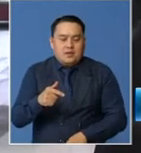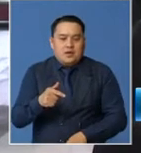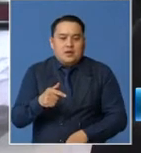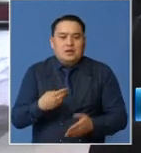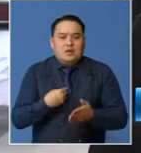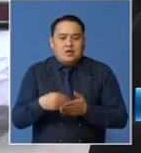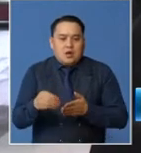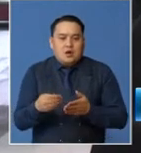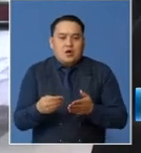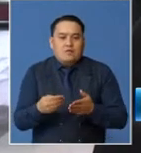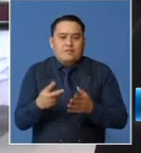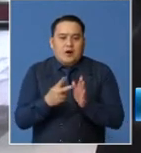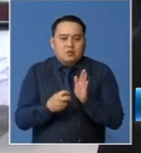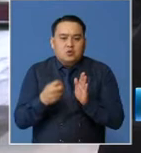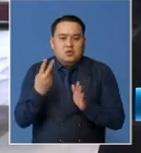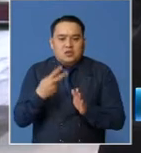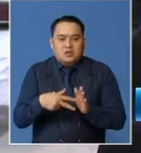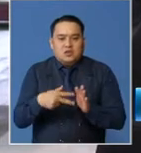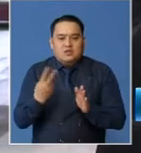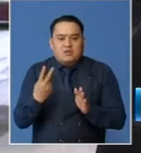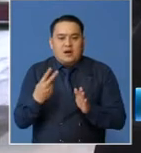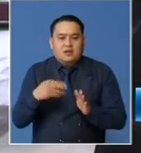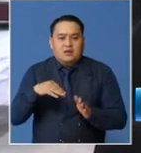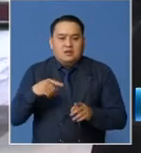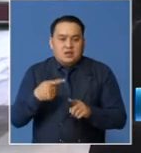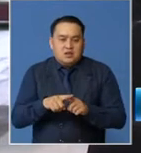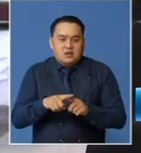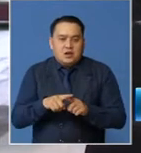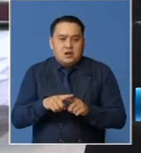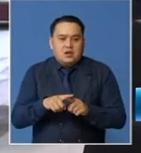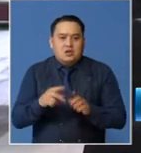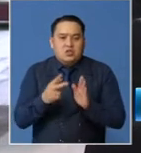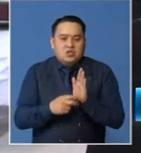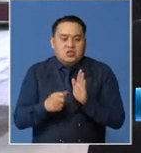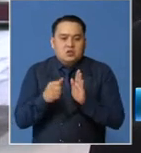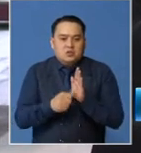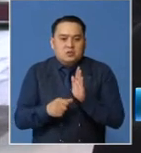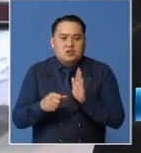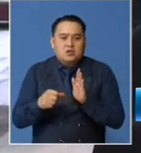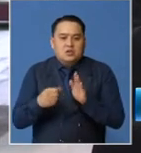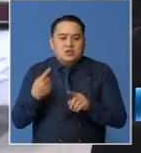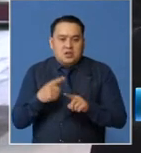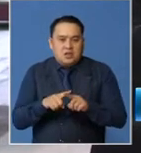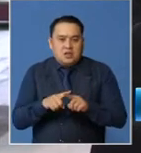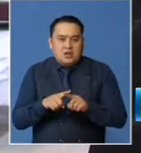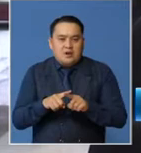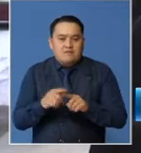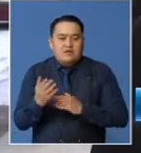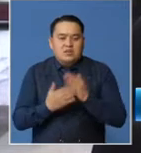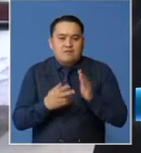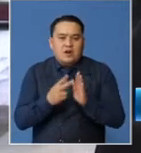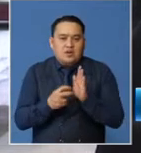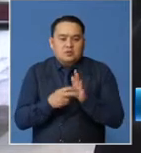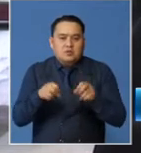этих средств мы закупим 832 тифлотехнических средства, порядка 670 единиц сурдотехники, свыше